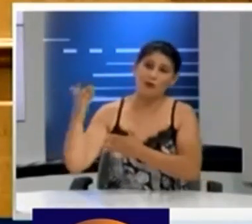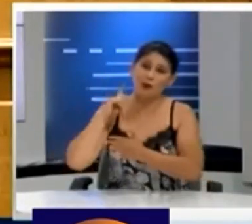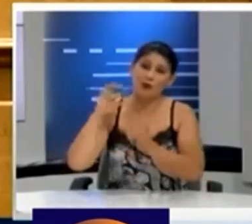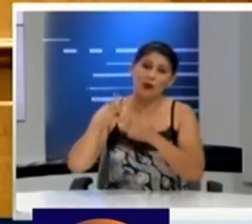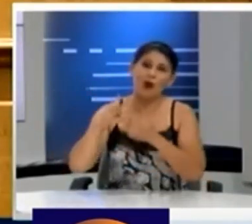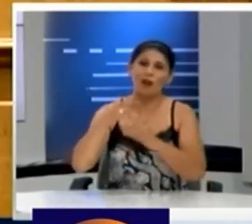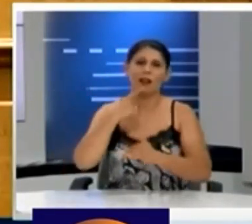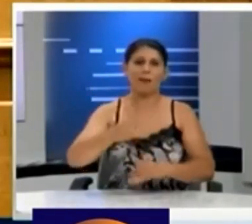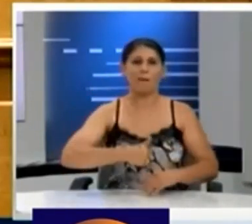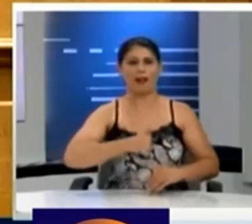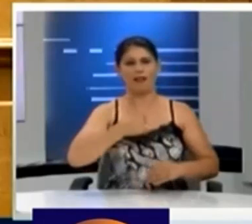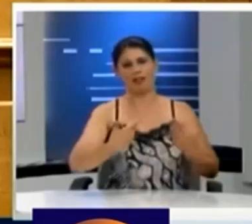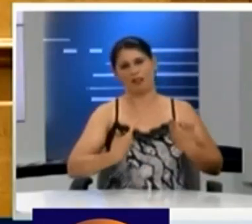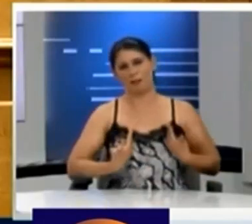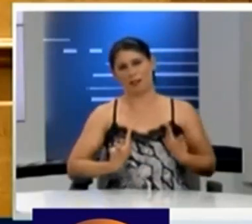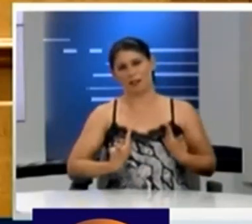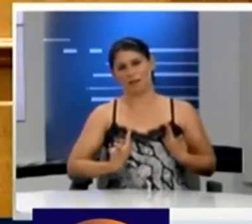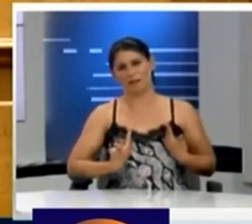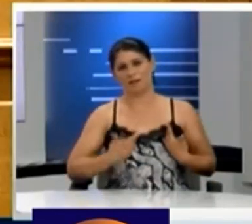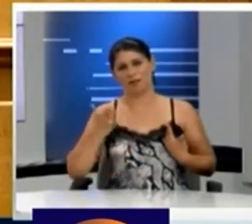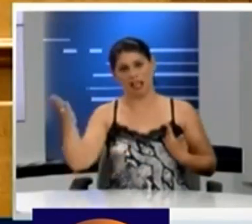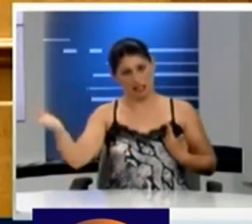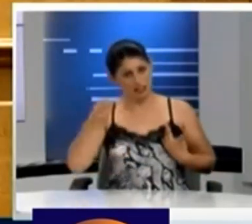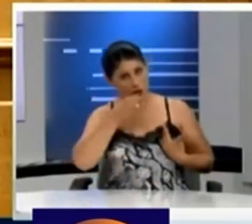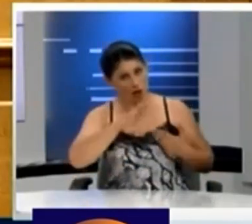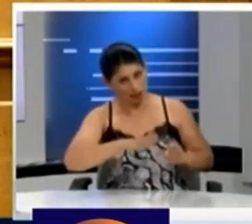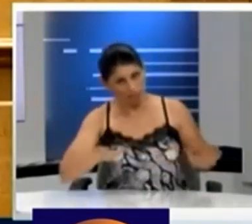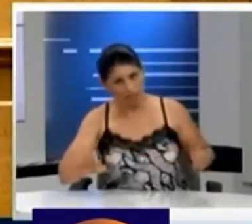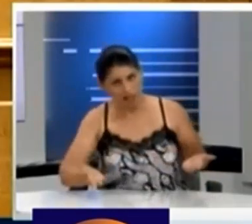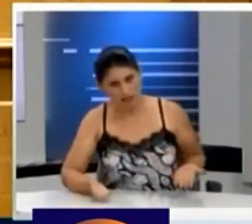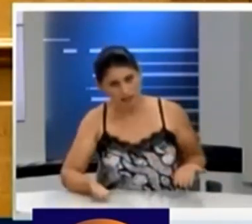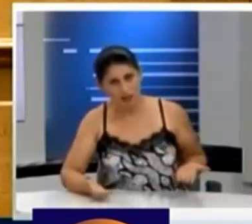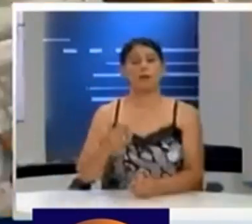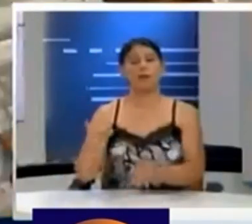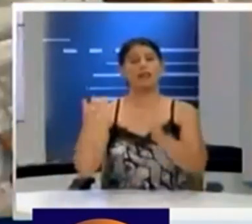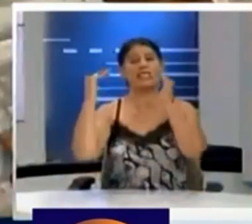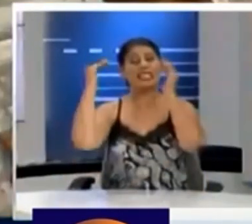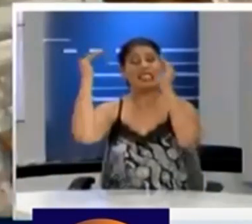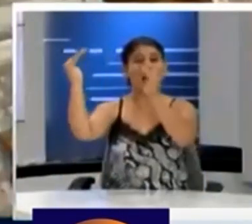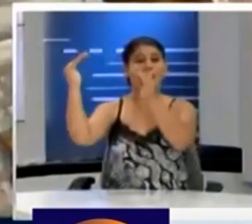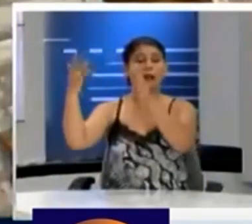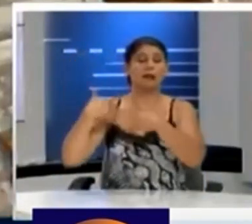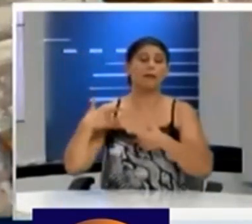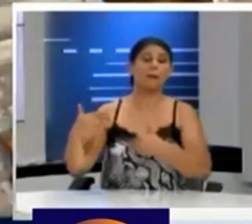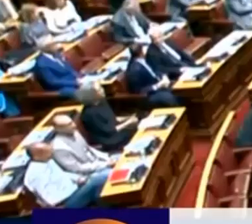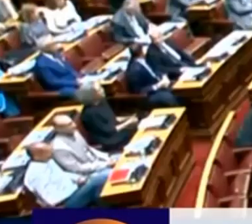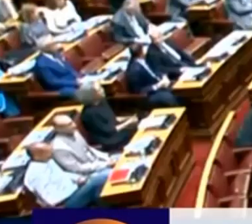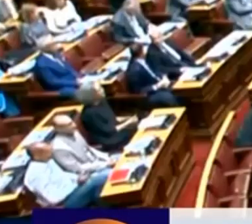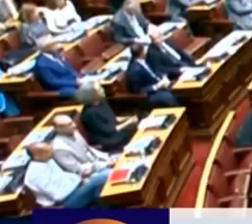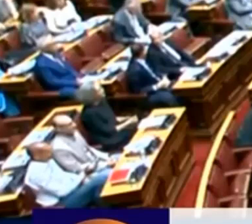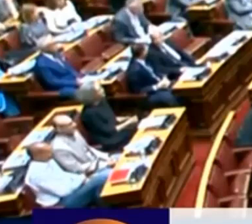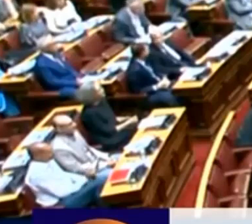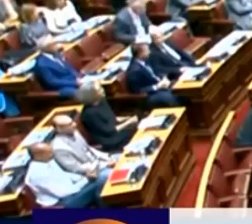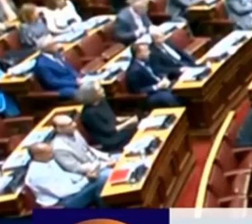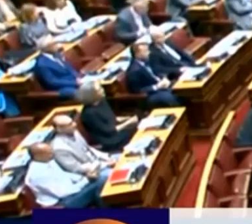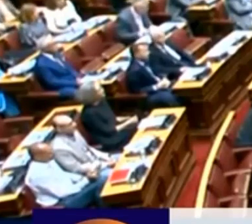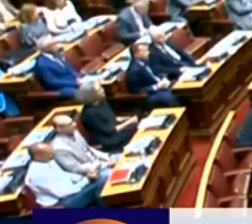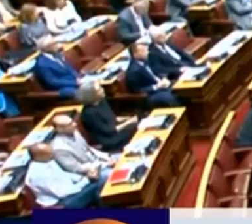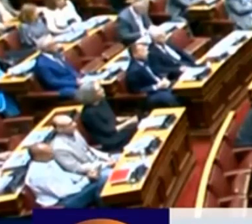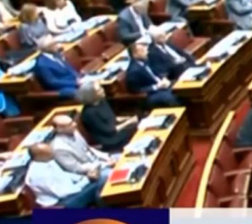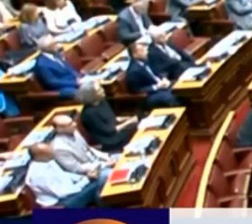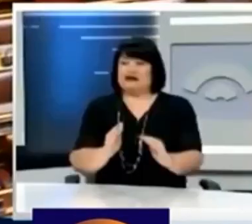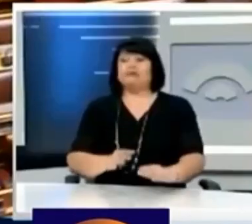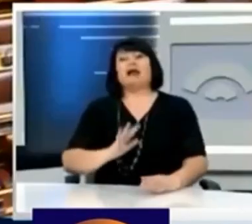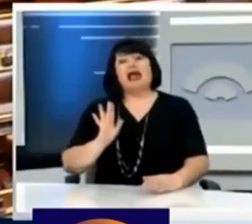λένε ότι είναι περήφανες για μένα. Εσάς σας το λένε τα παιδιά σας. Εμένα το λένε. Η άρση ασυλίας Πολάκη έφερε